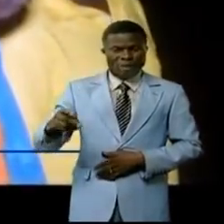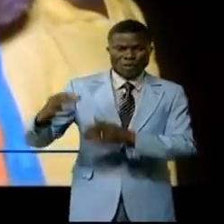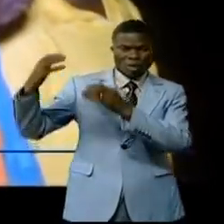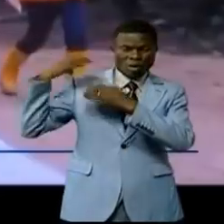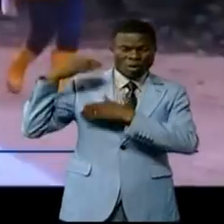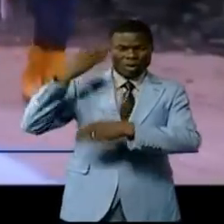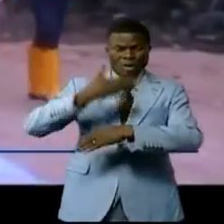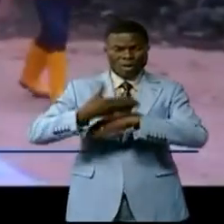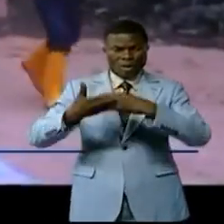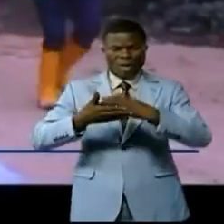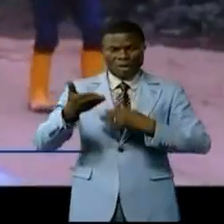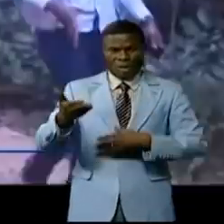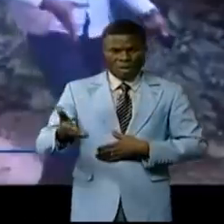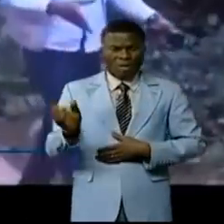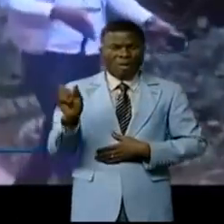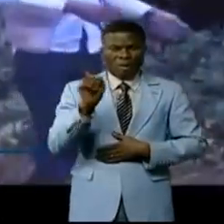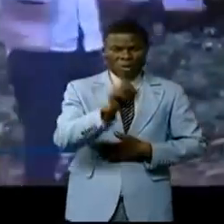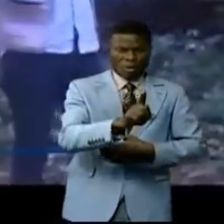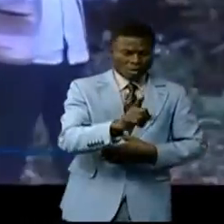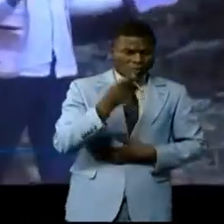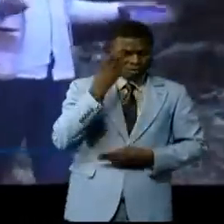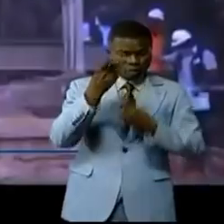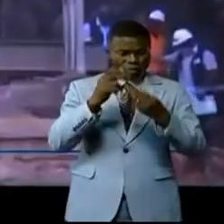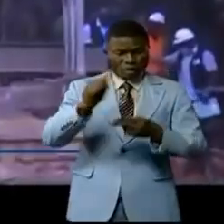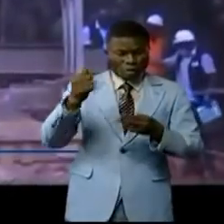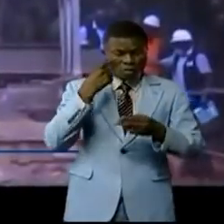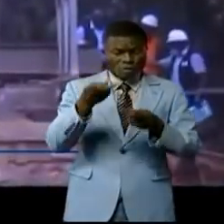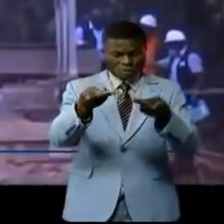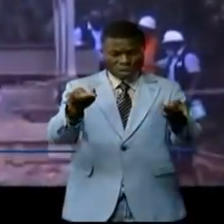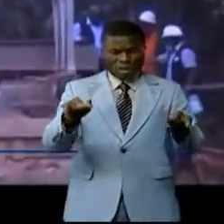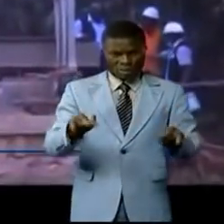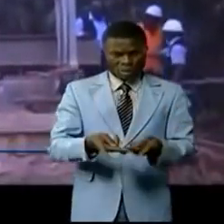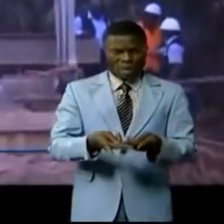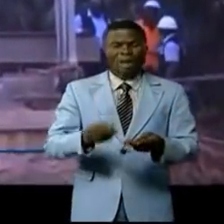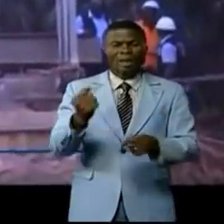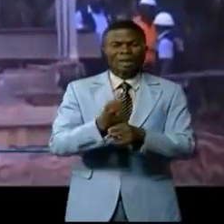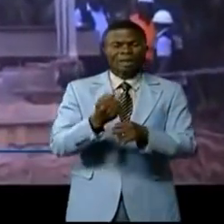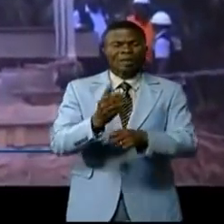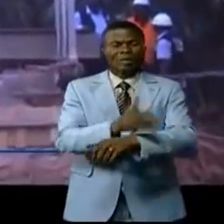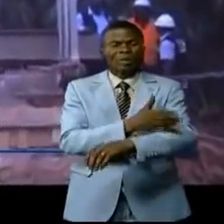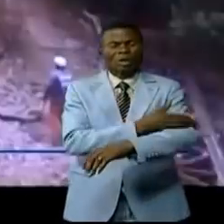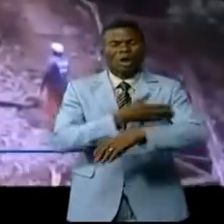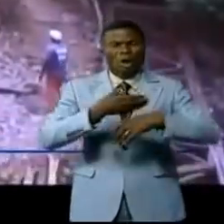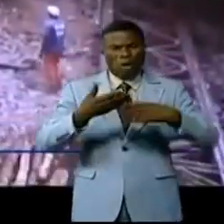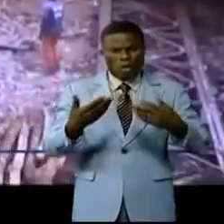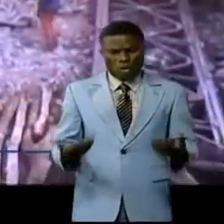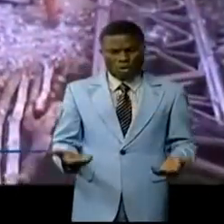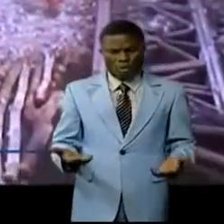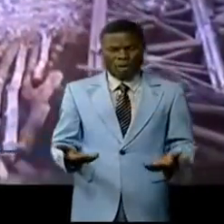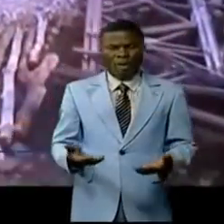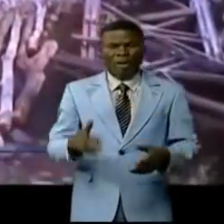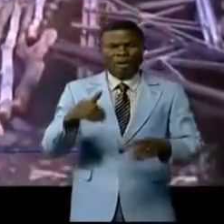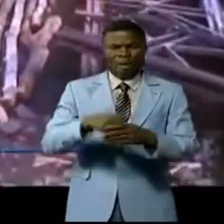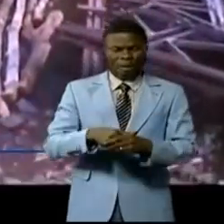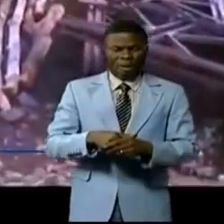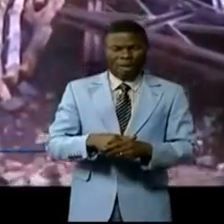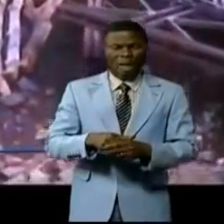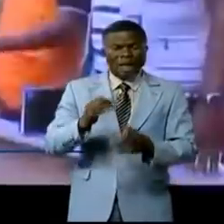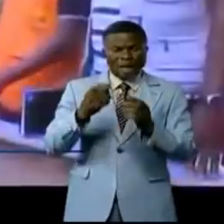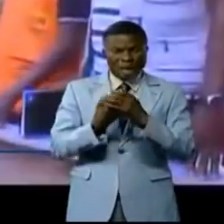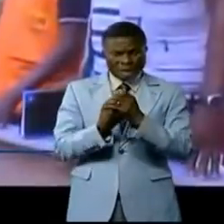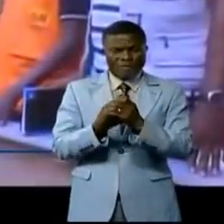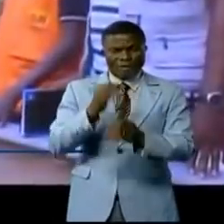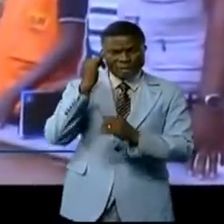Joseph Magba Kadimbo, a effectué une descente sous le chantier pour voir l'état d'avancement de ces travaux, dont l'aboutissement est attendu